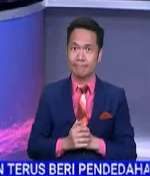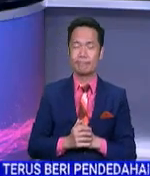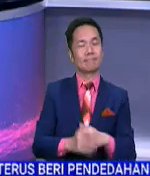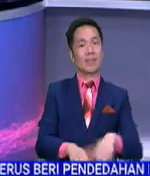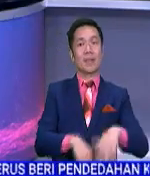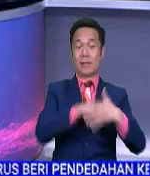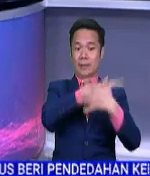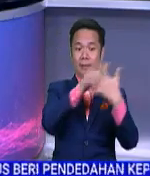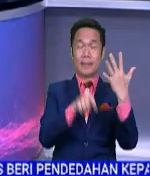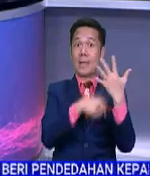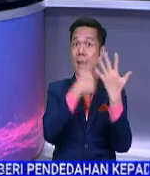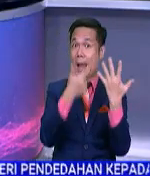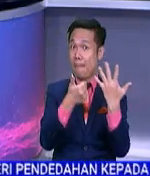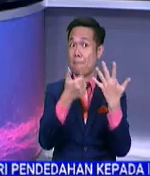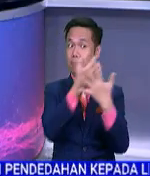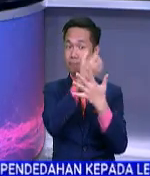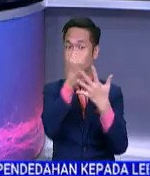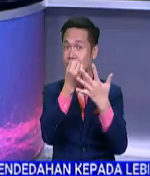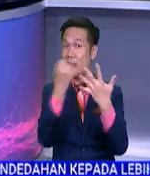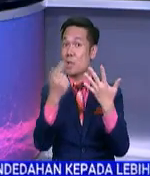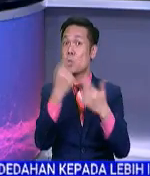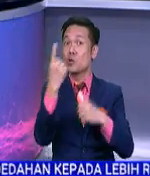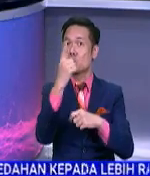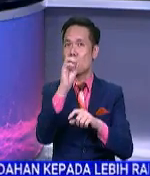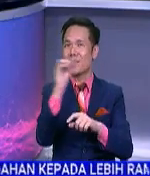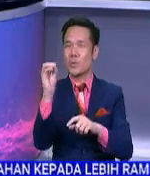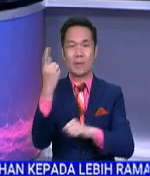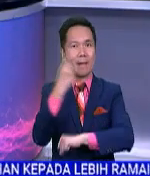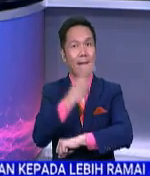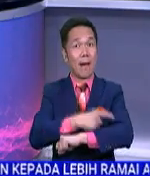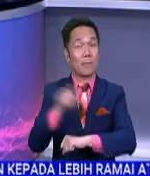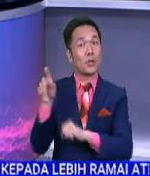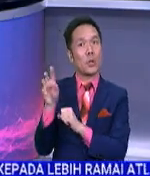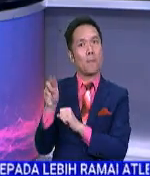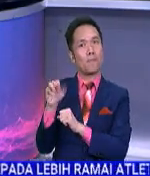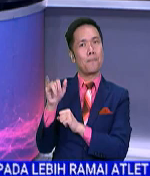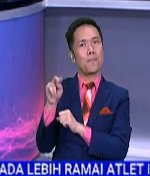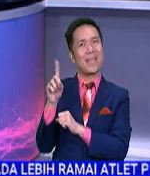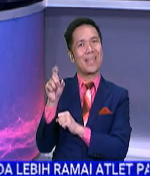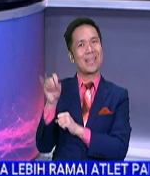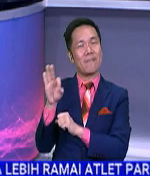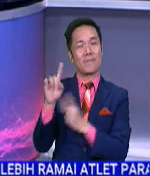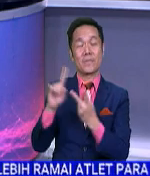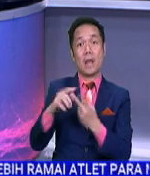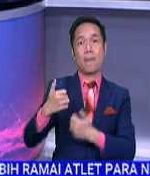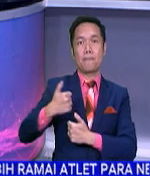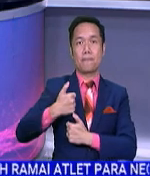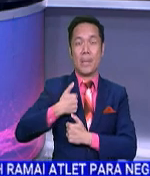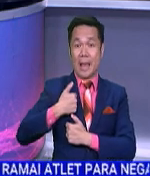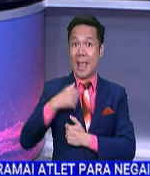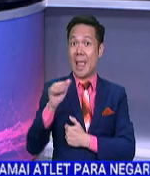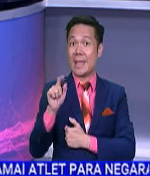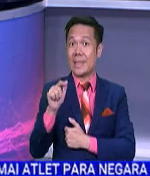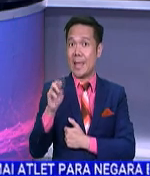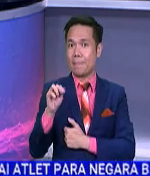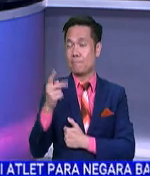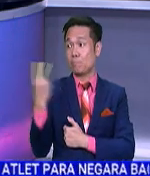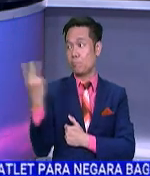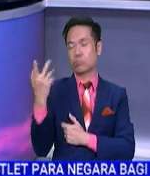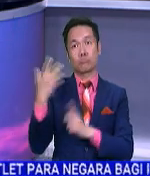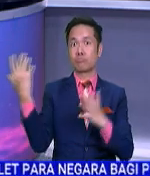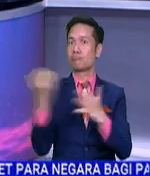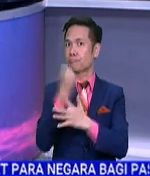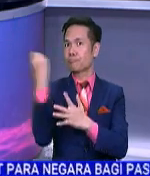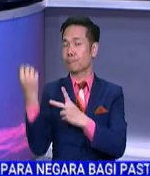6 aspirasi 100 hari yang ditetapkan Kementerian Pertahanan, MINDEF dan Angkatan Tentera Malaysia ATM berjaya